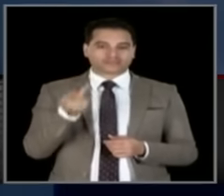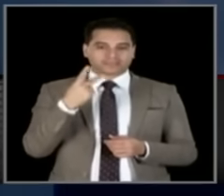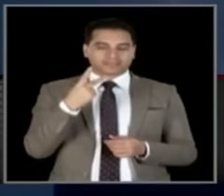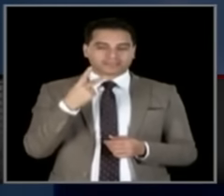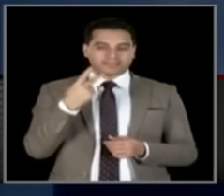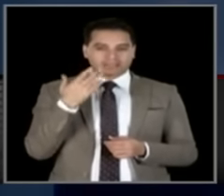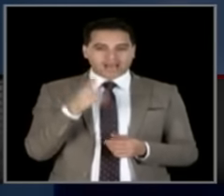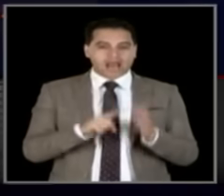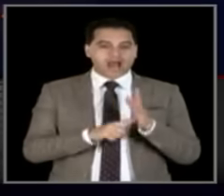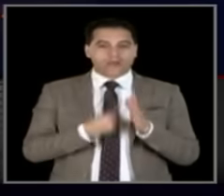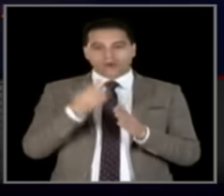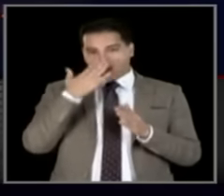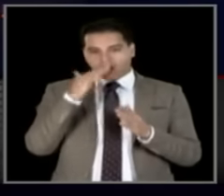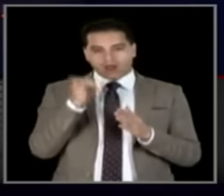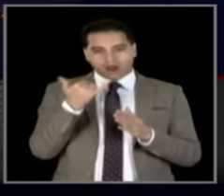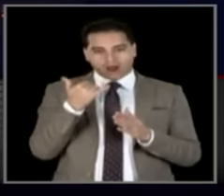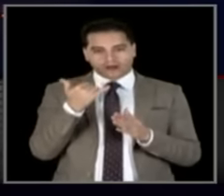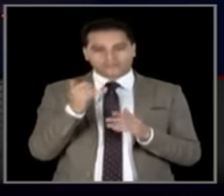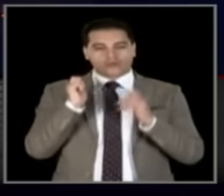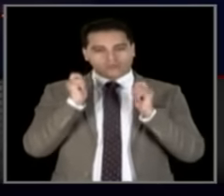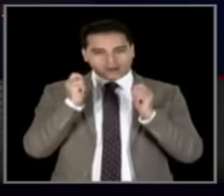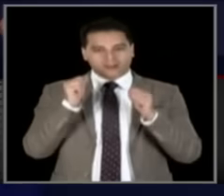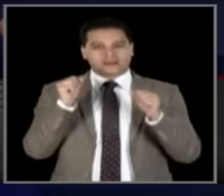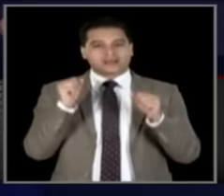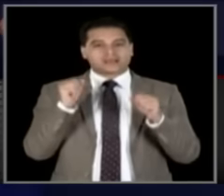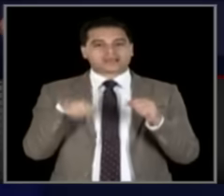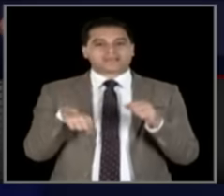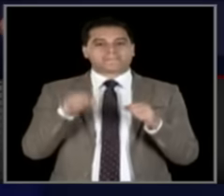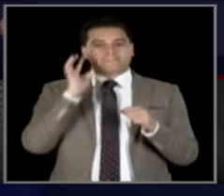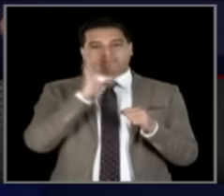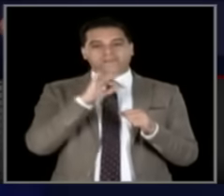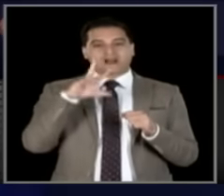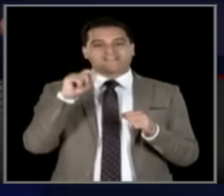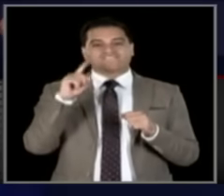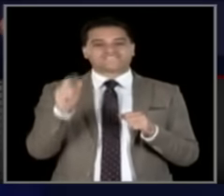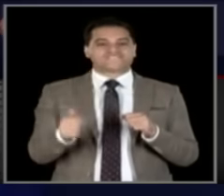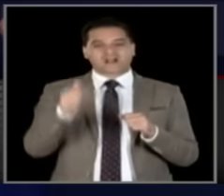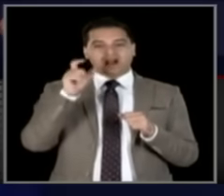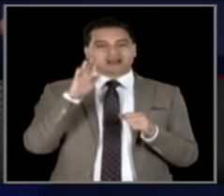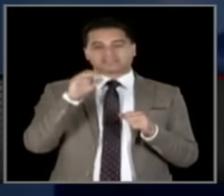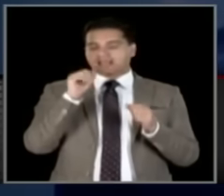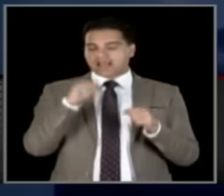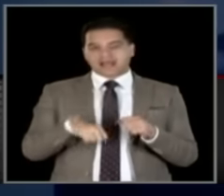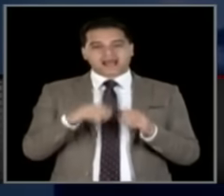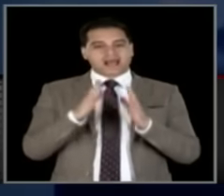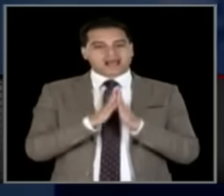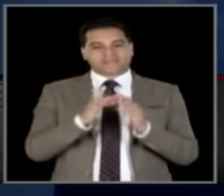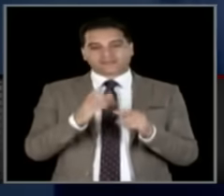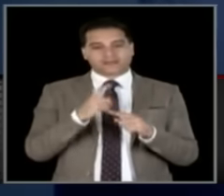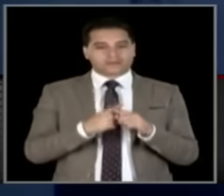1975 أول عربي ومغربي من الفرنس فوتبول. للأسف الشديد